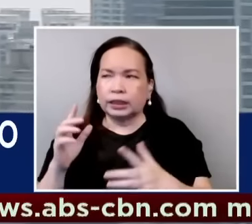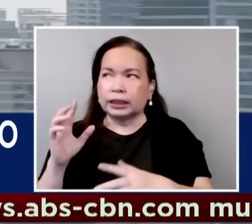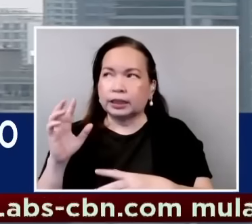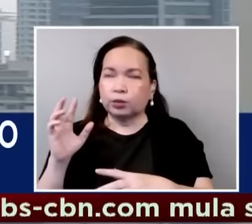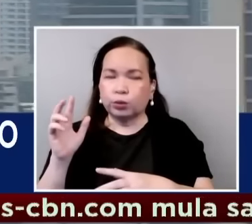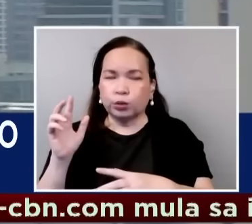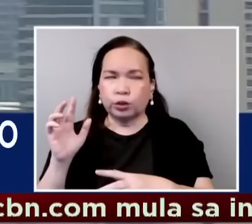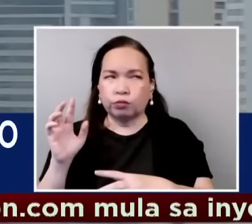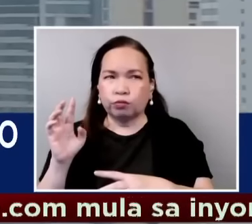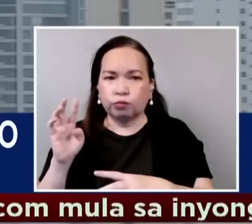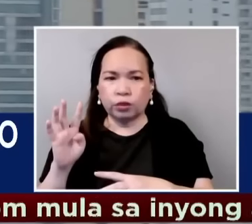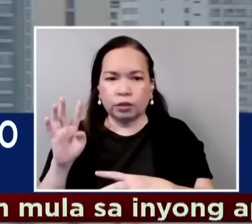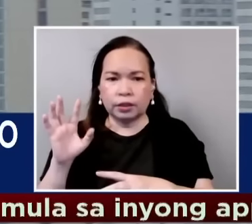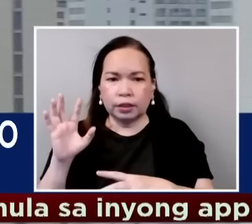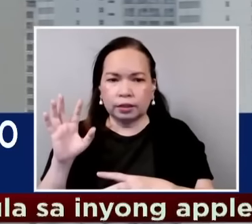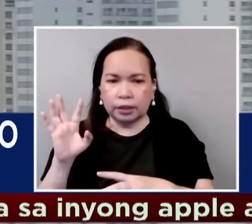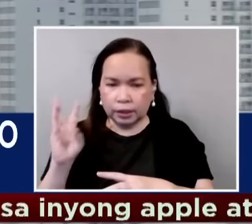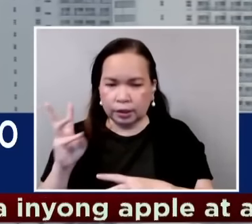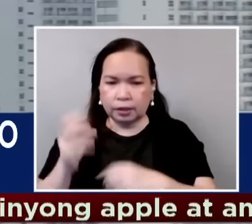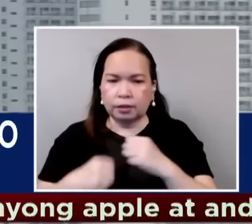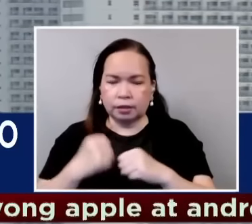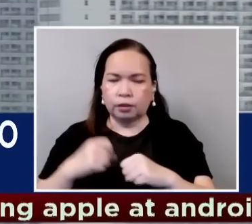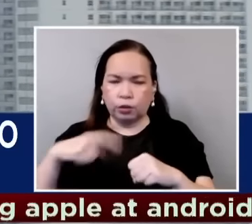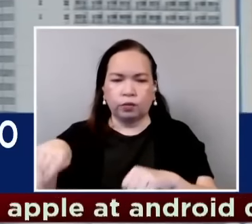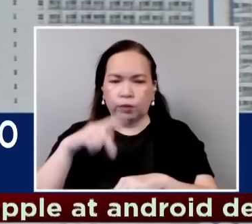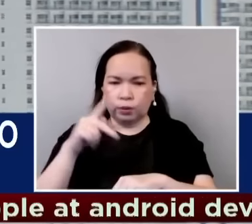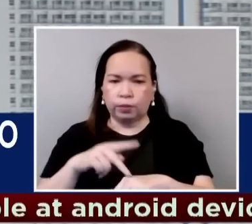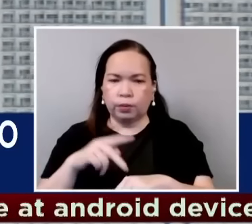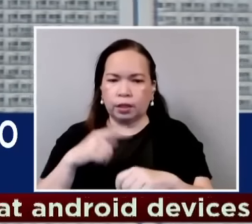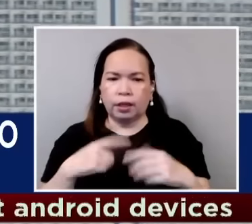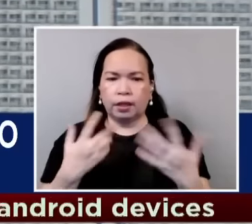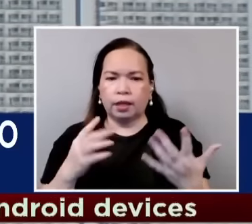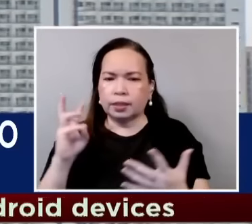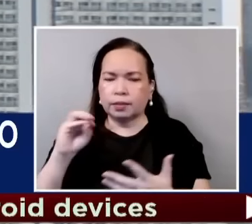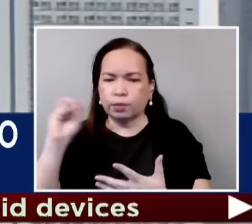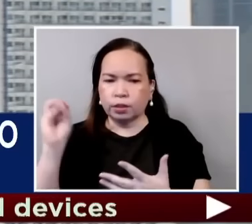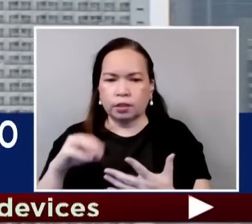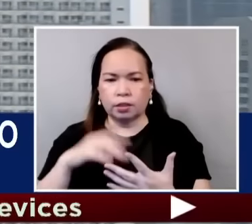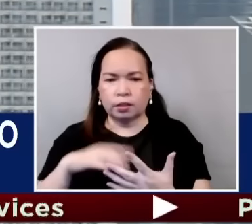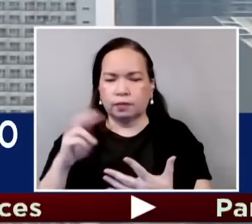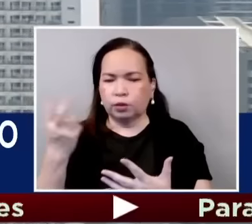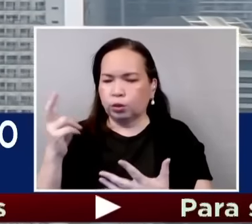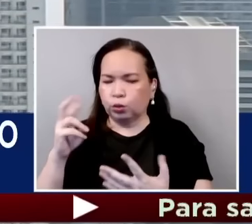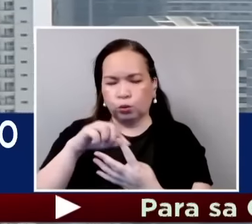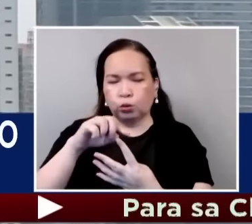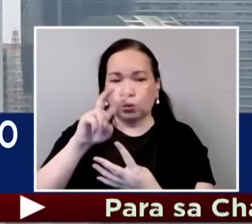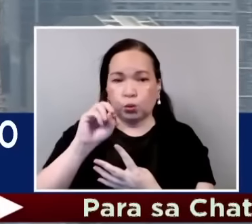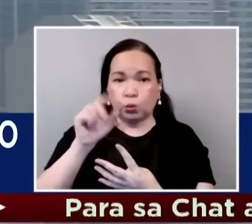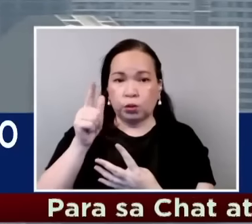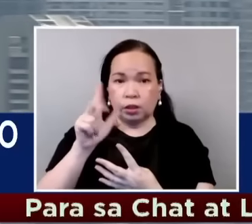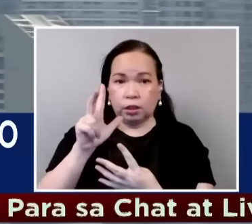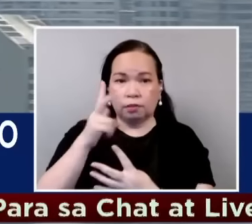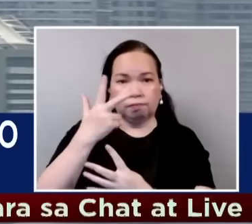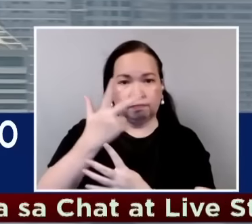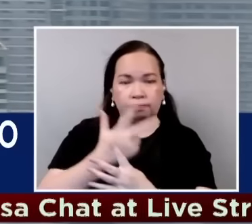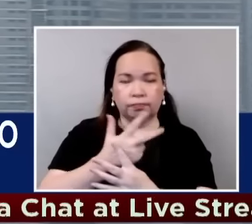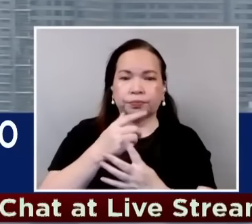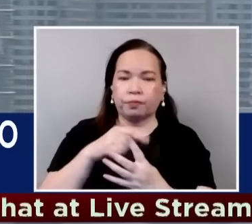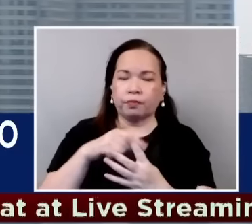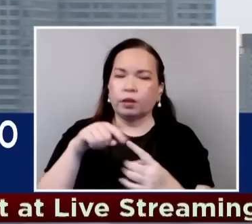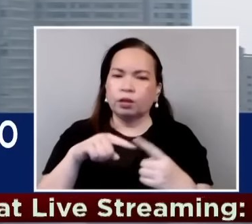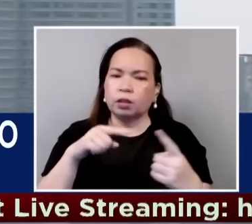At 6.4% naman sa unang quarter ng 2023. Ito umano ay patunay ng malakas na macroeconomic fundamentals